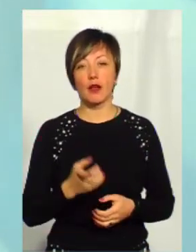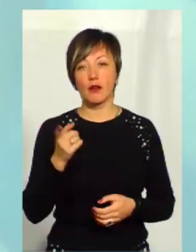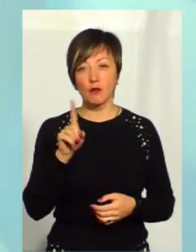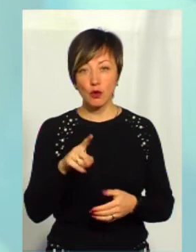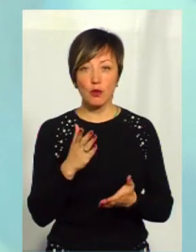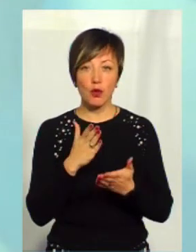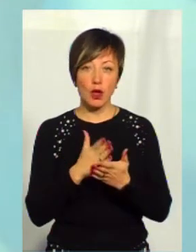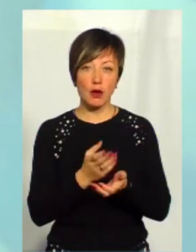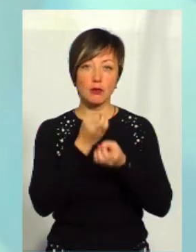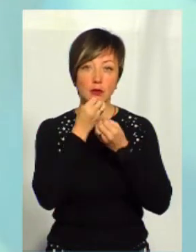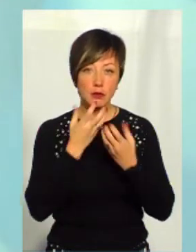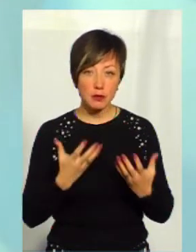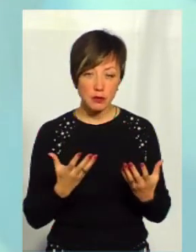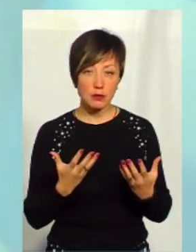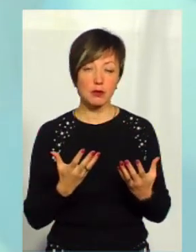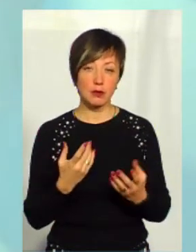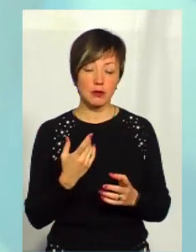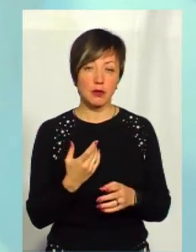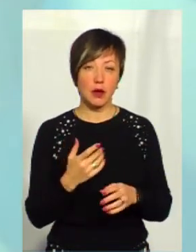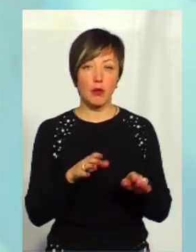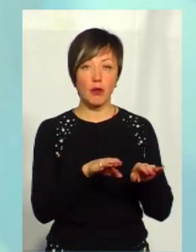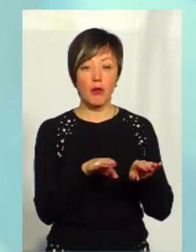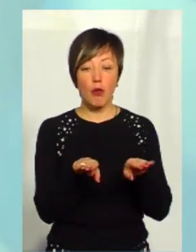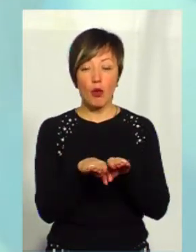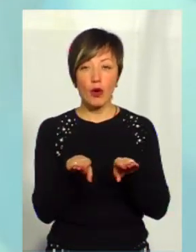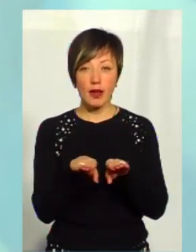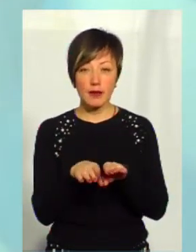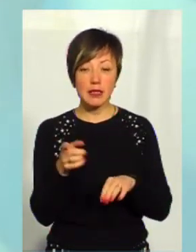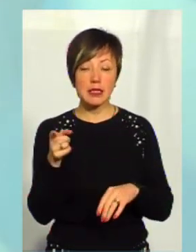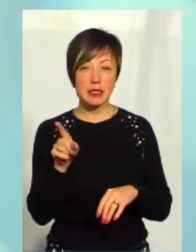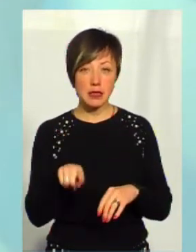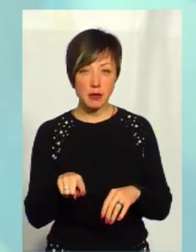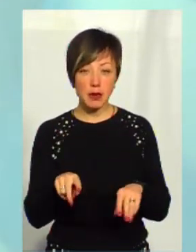є прогрес, я би сказав, порівнянні з тим,